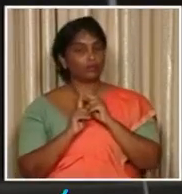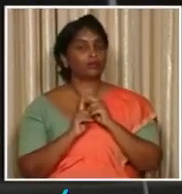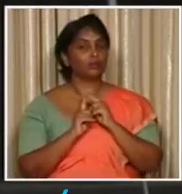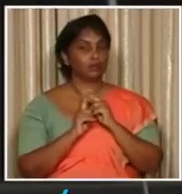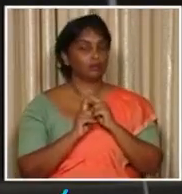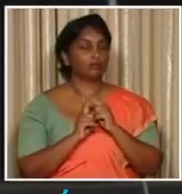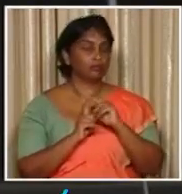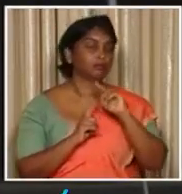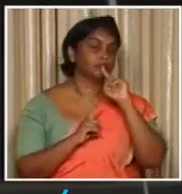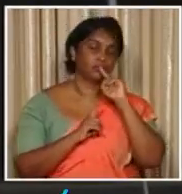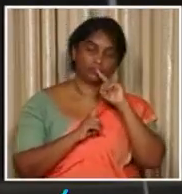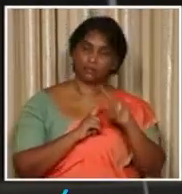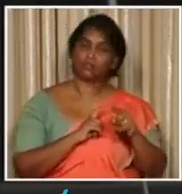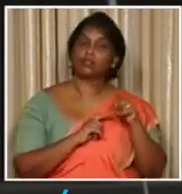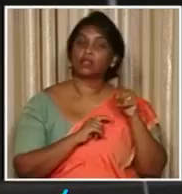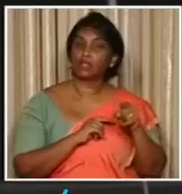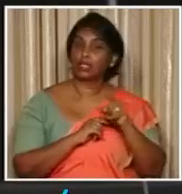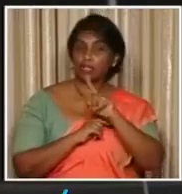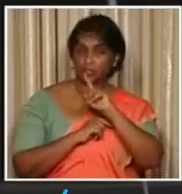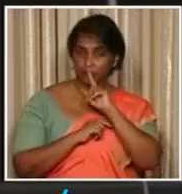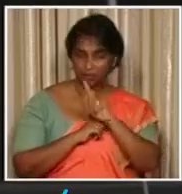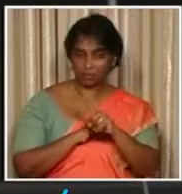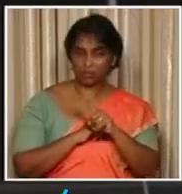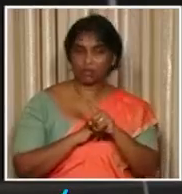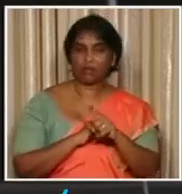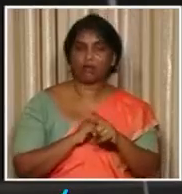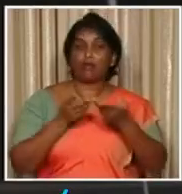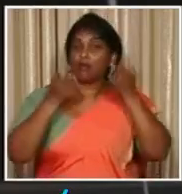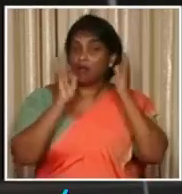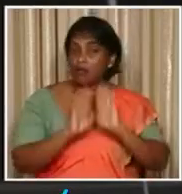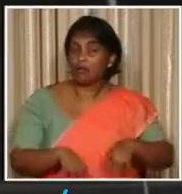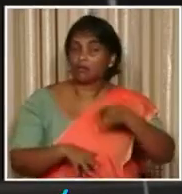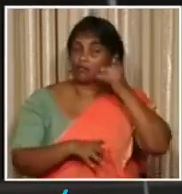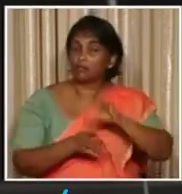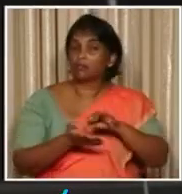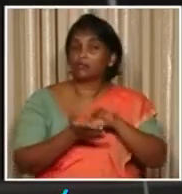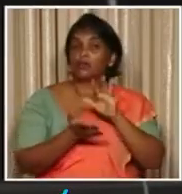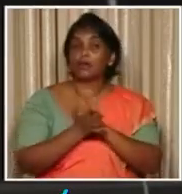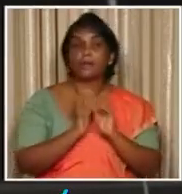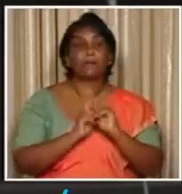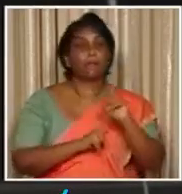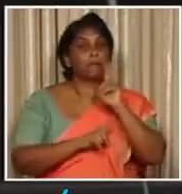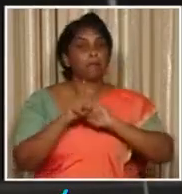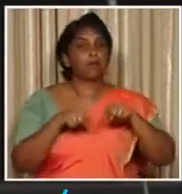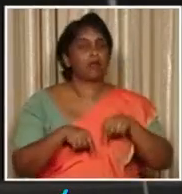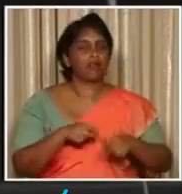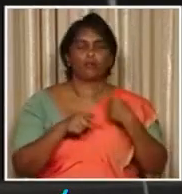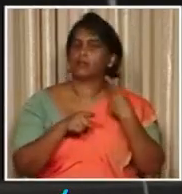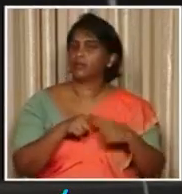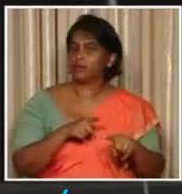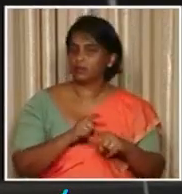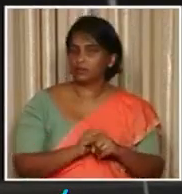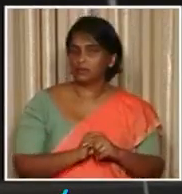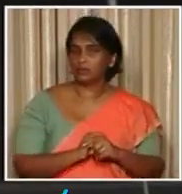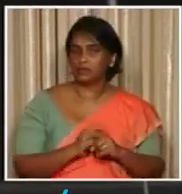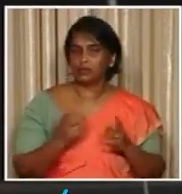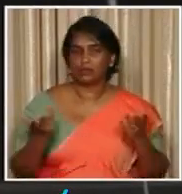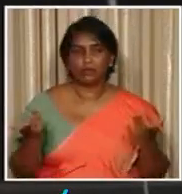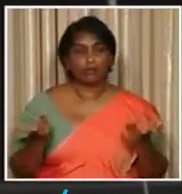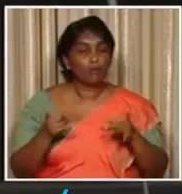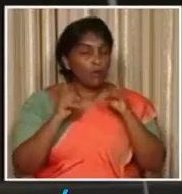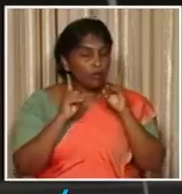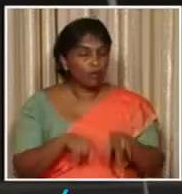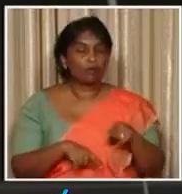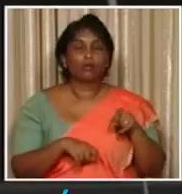පිළිබඳව තීන්දුවක් දීලා එතෙන්දී කියනවා අවසාන තීන්දුව පාර්ලිමේන්තුවේ තීන්දුව පමණක් කියලා. එතකොට මෙන්න